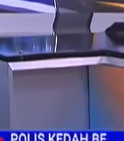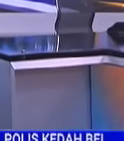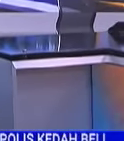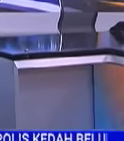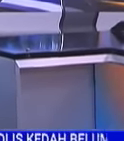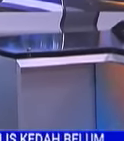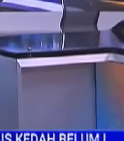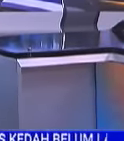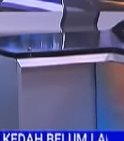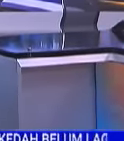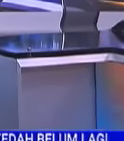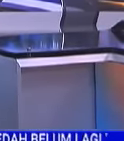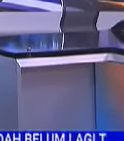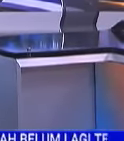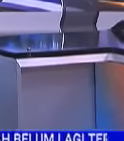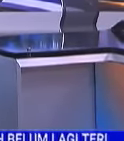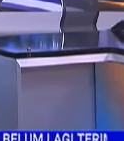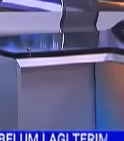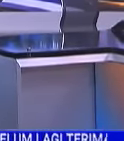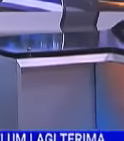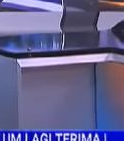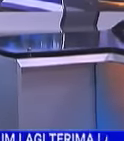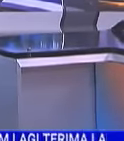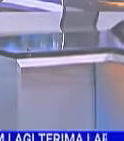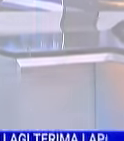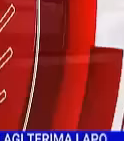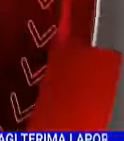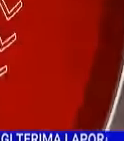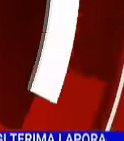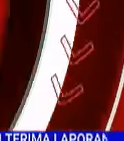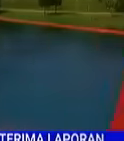setia bersama kami dalam berita wilayah.